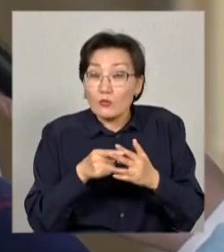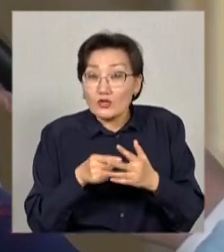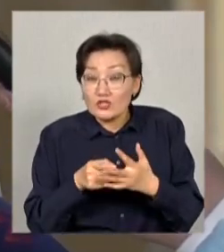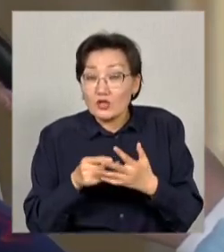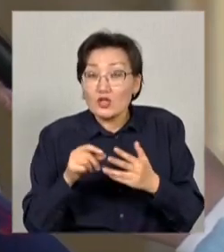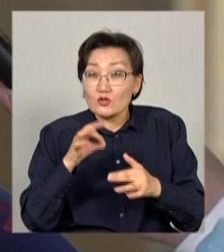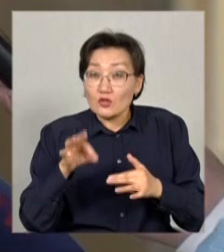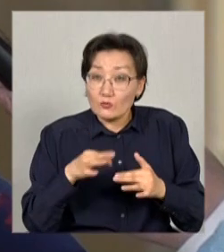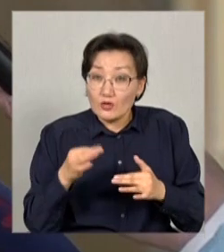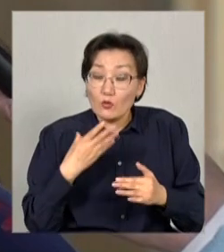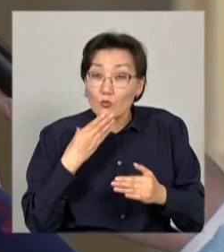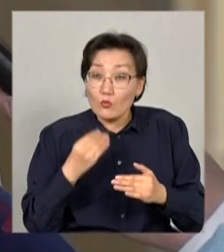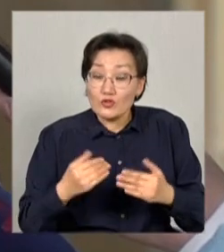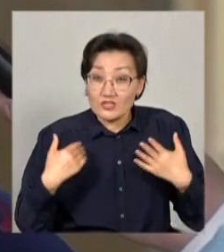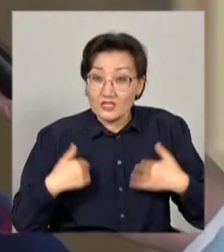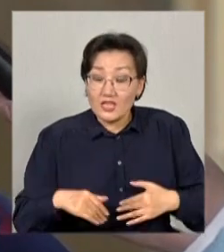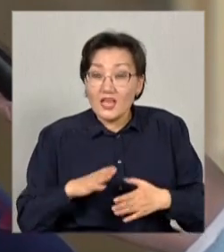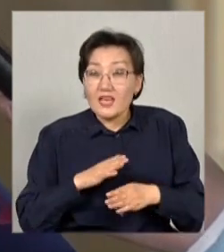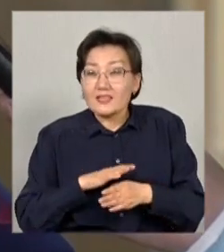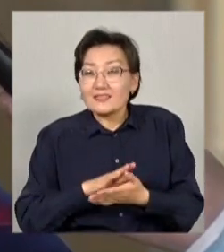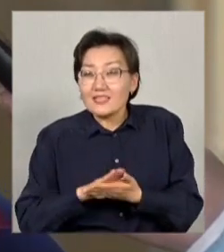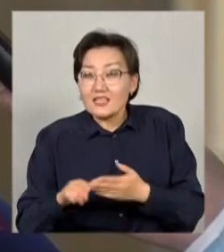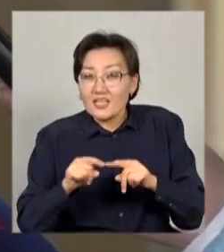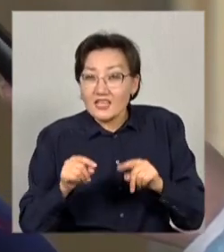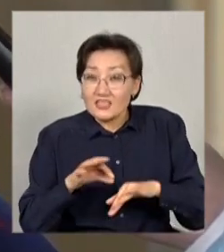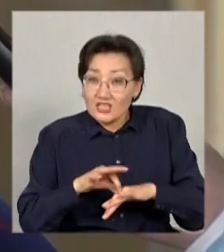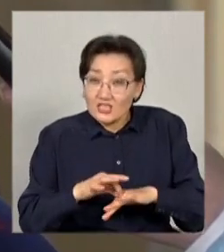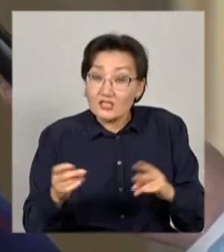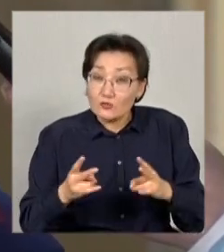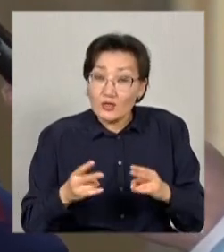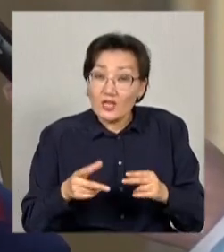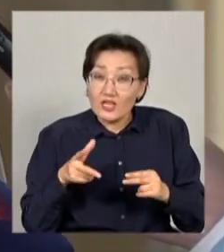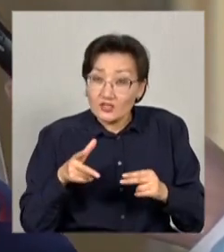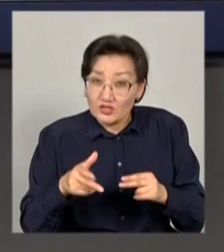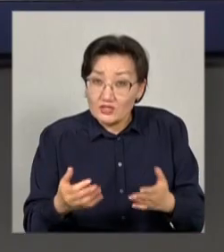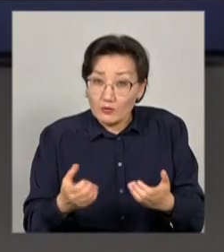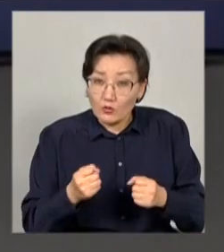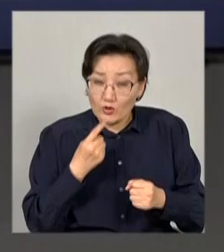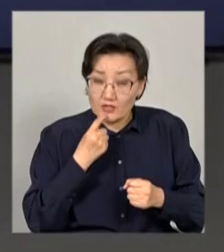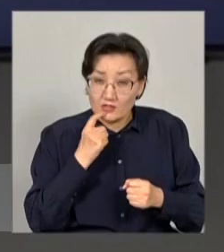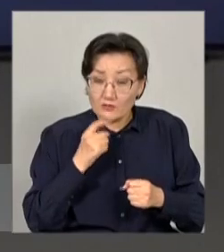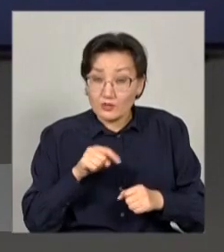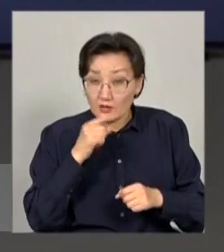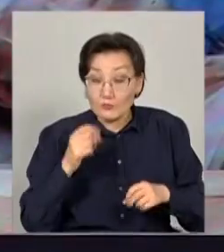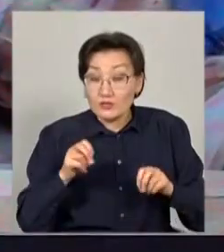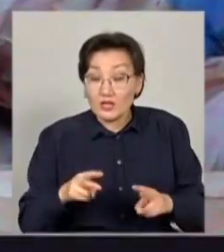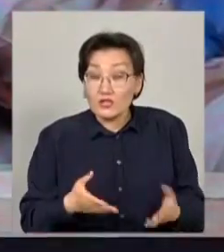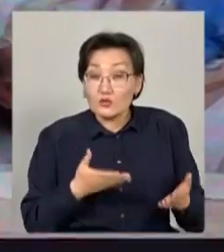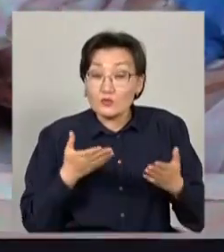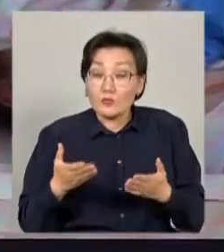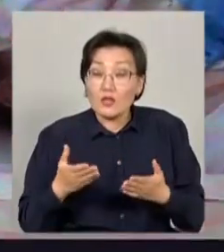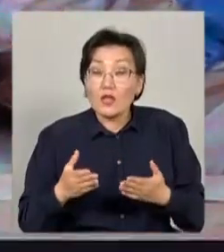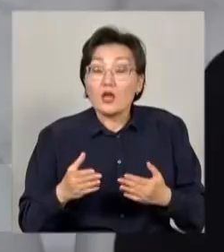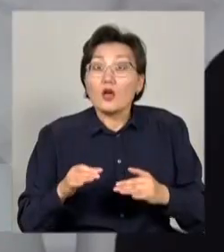тігу үшін өз денесінің таза бөлігінен тері аламыз. Оны да кесіп алу қиындық тудырады. Ресейлік мамандарды шақыртуға